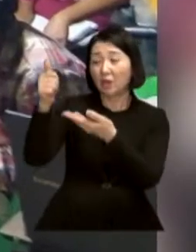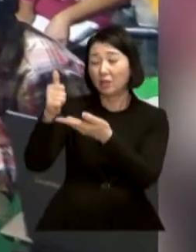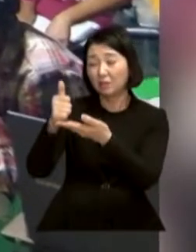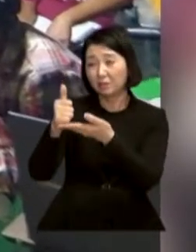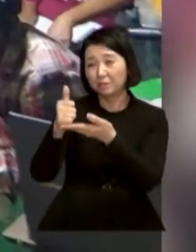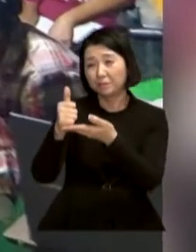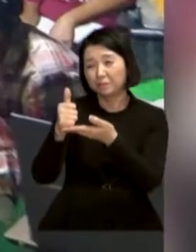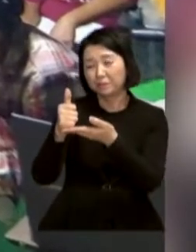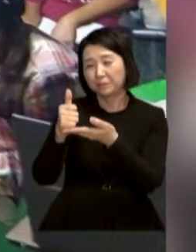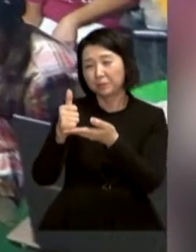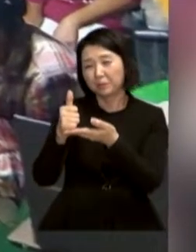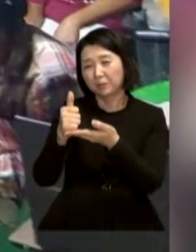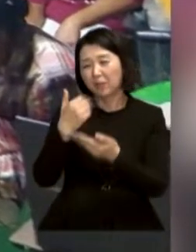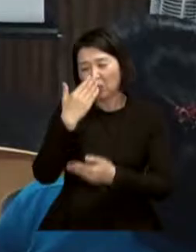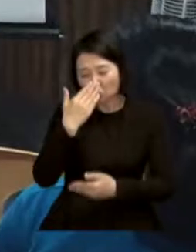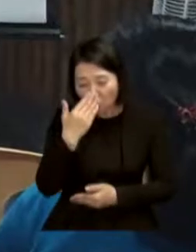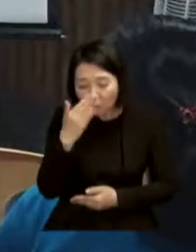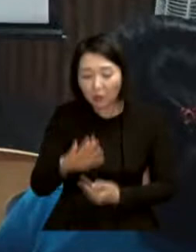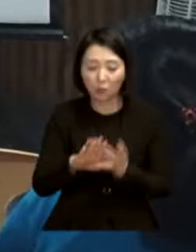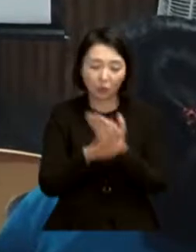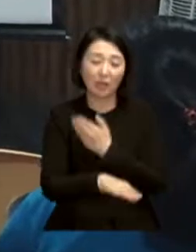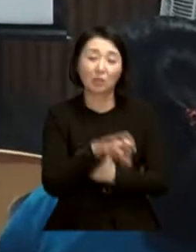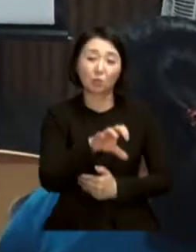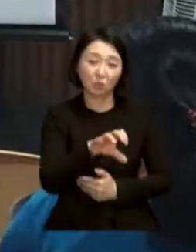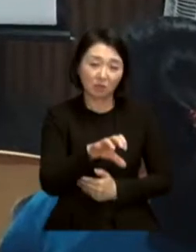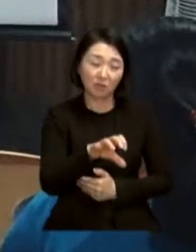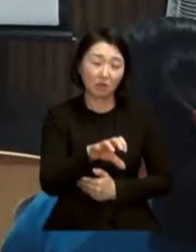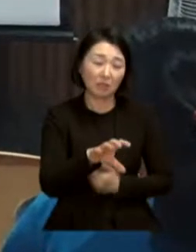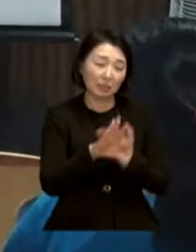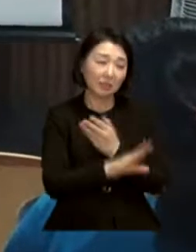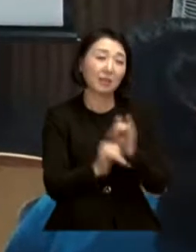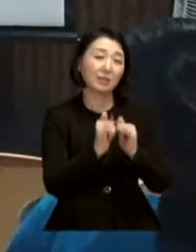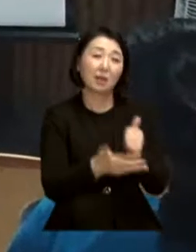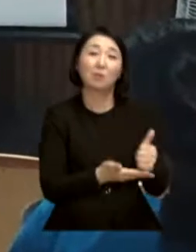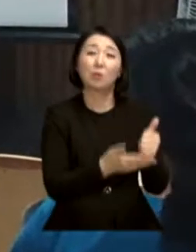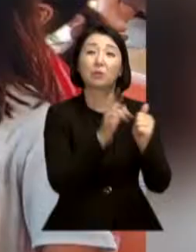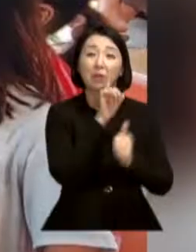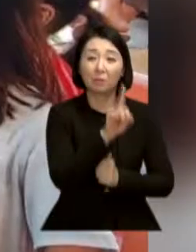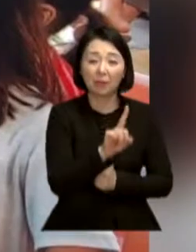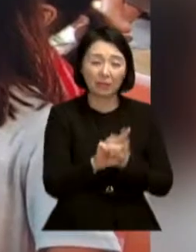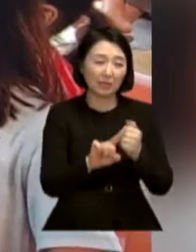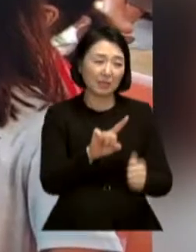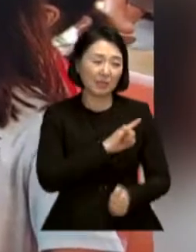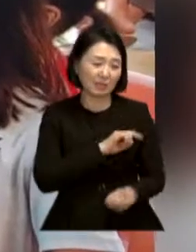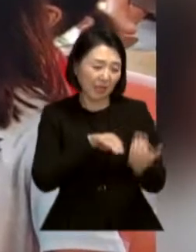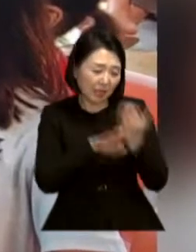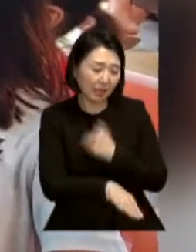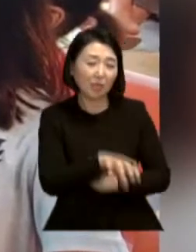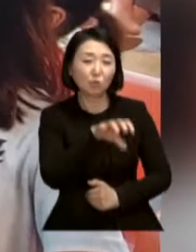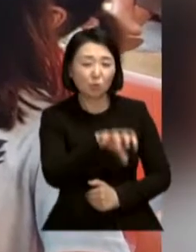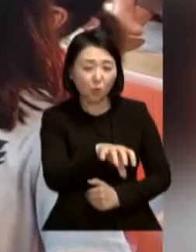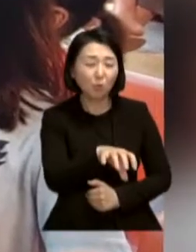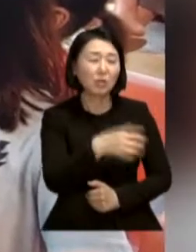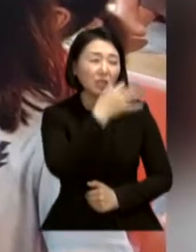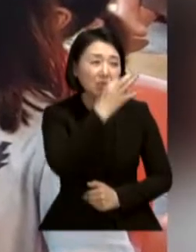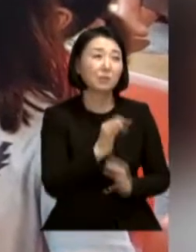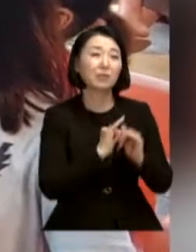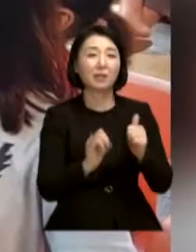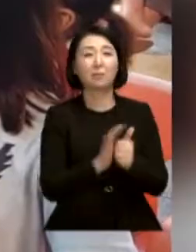낮은 곳에서 낮은 자들을 섬기라 하셨고 이희석 선교사는 가장 낮은 곳, 삶의 벼랑 끝에 있는 이들을 품고